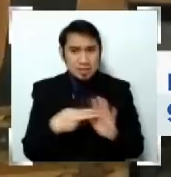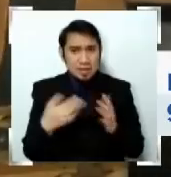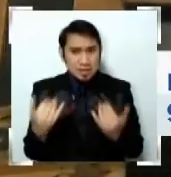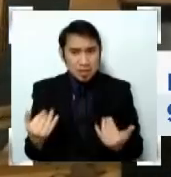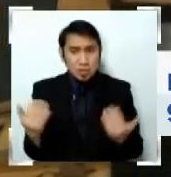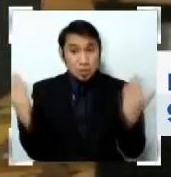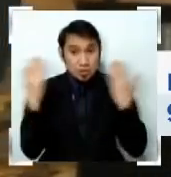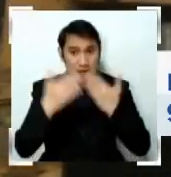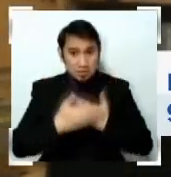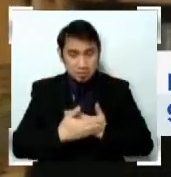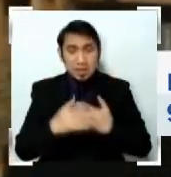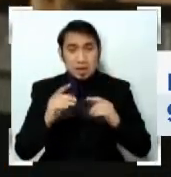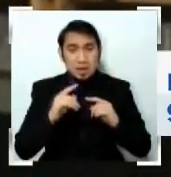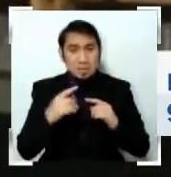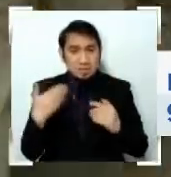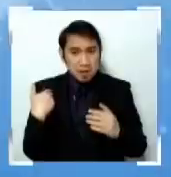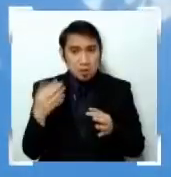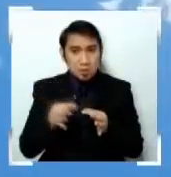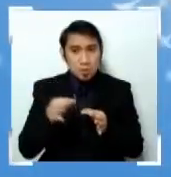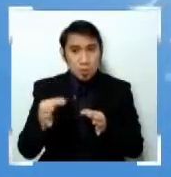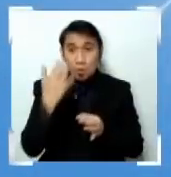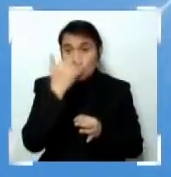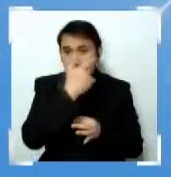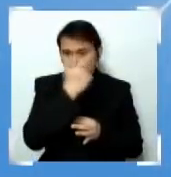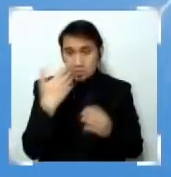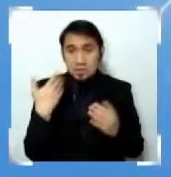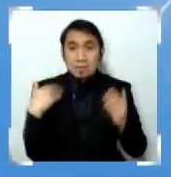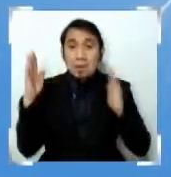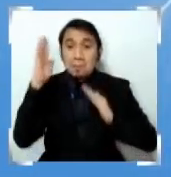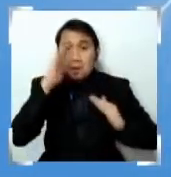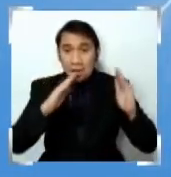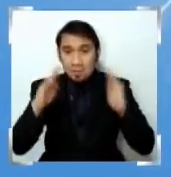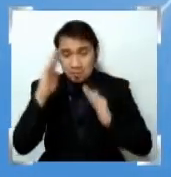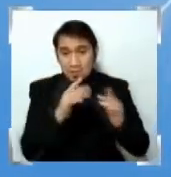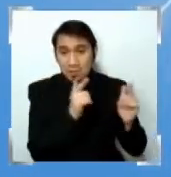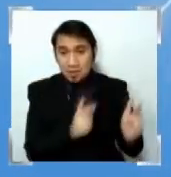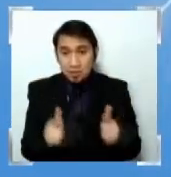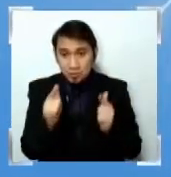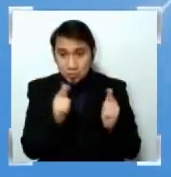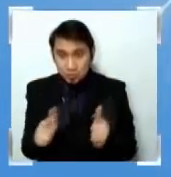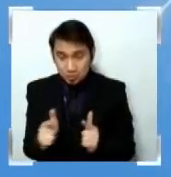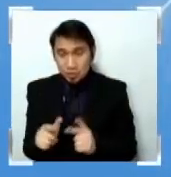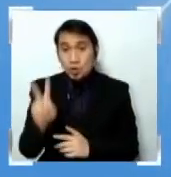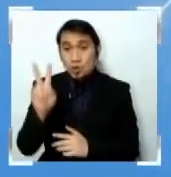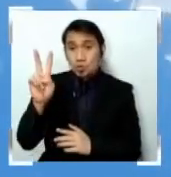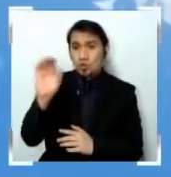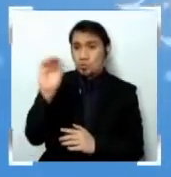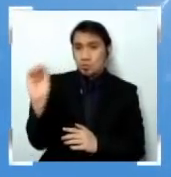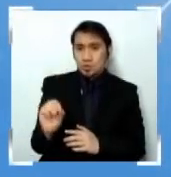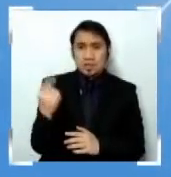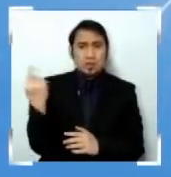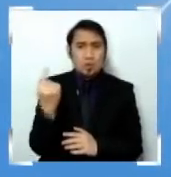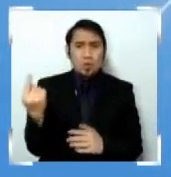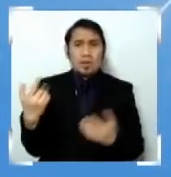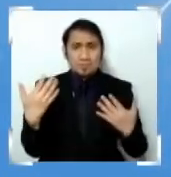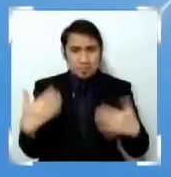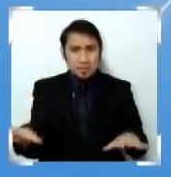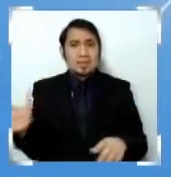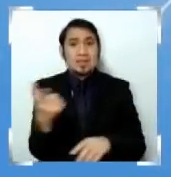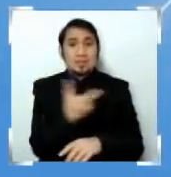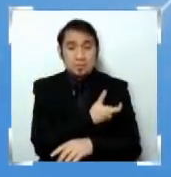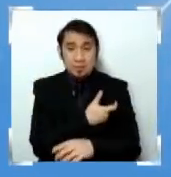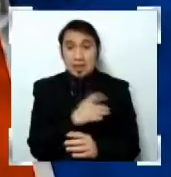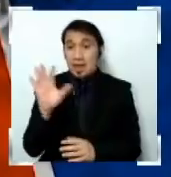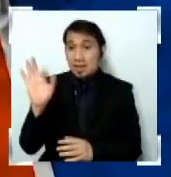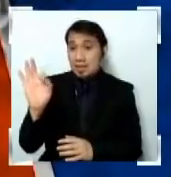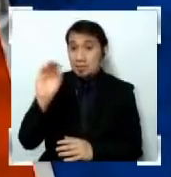ito dahil sa logistical concern. Sa ngayon, may 2% pa lang ng populasyon ng fully vaccinated nationwide, halos 9% naman sa